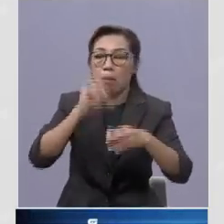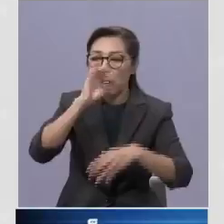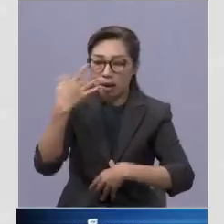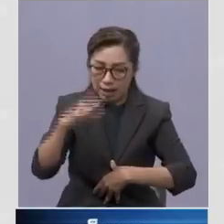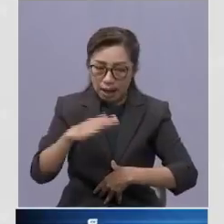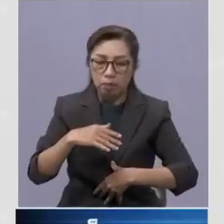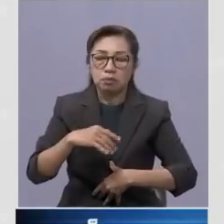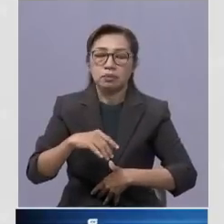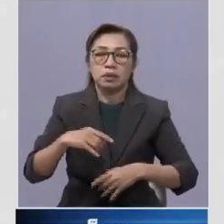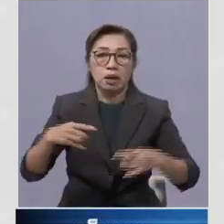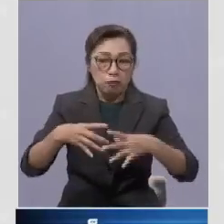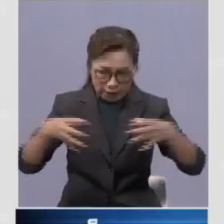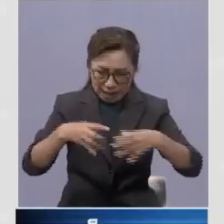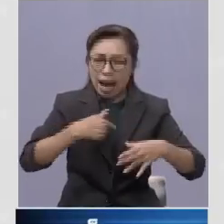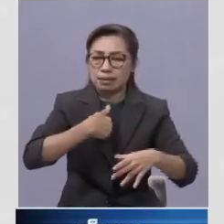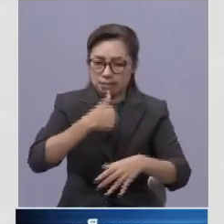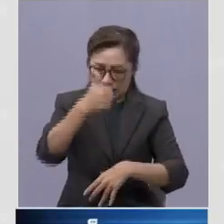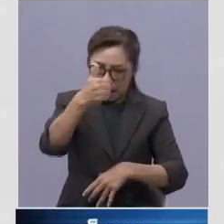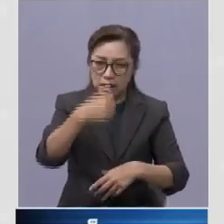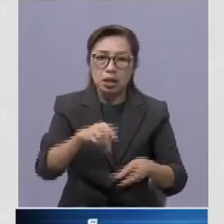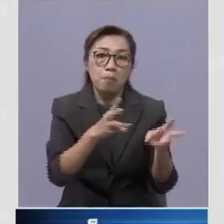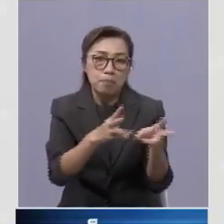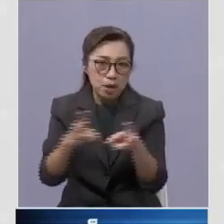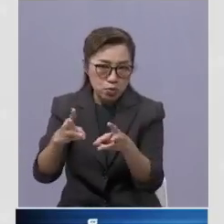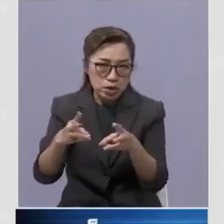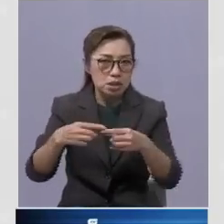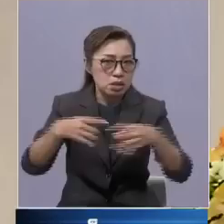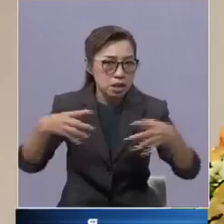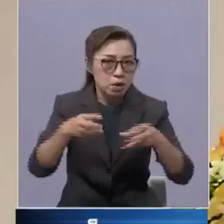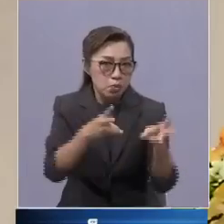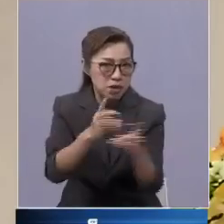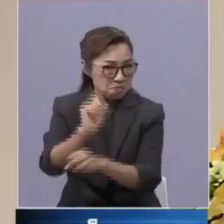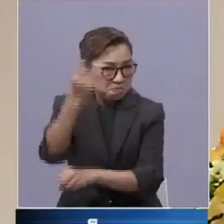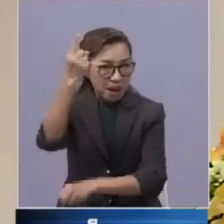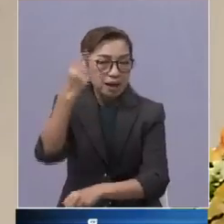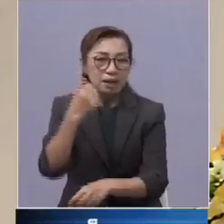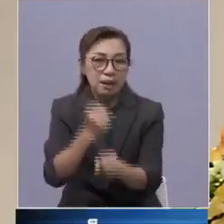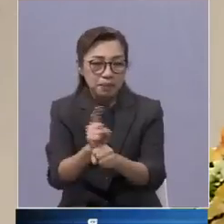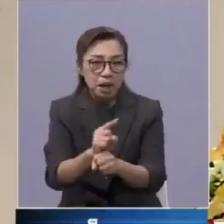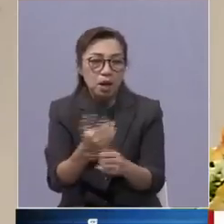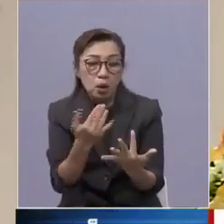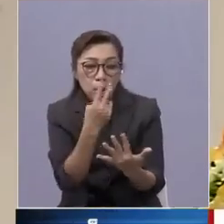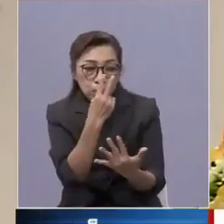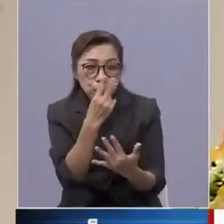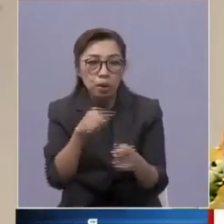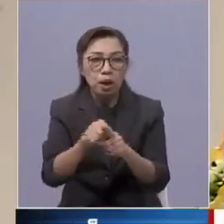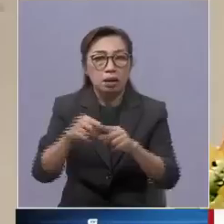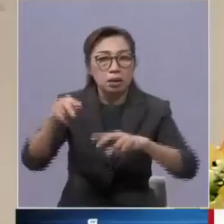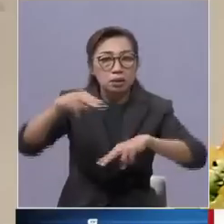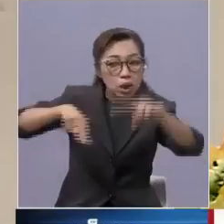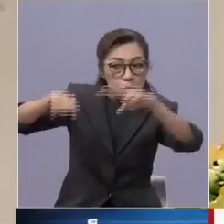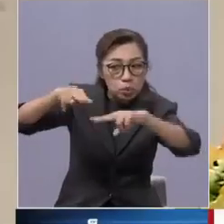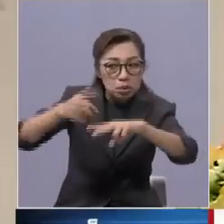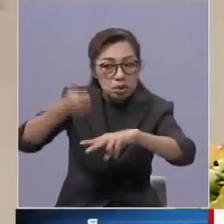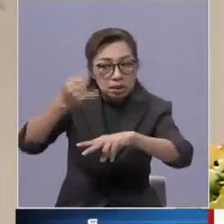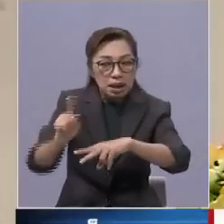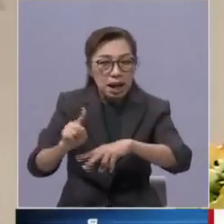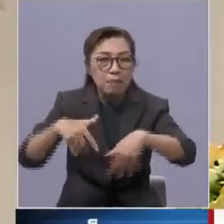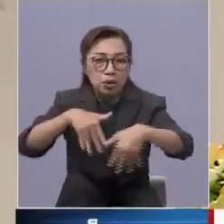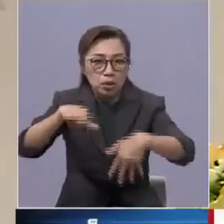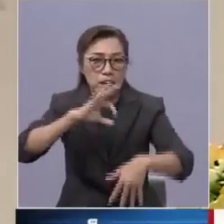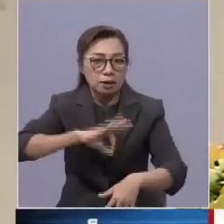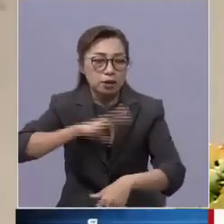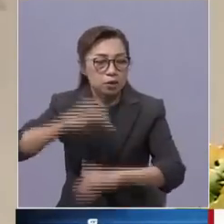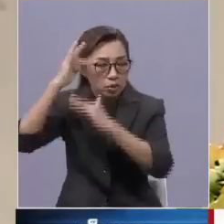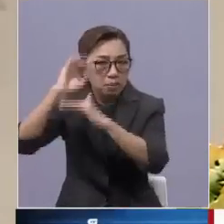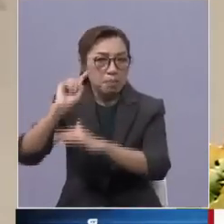ฝ่ายค้านอย่างเต็มที่และจะค้านแนวใหม่ด้วยอันนั้นก็ต้องรอติดตามว่าอาจจะทำให้ความหวังในการตรวจสอบของประชาชนดีมากขึ้นนะครับ ที